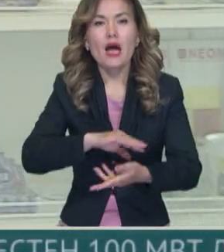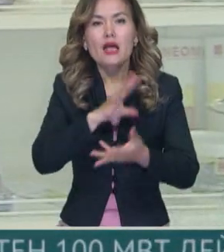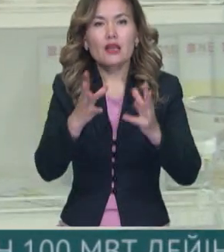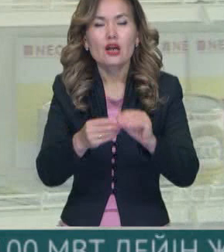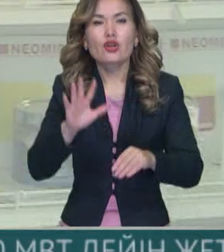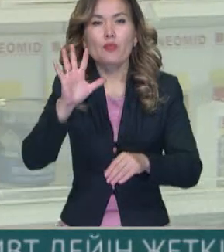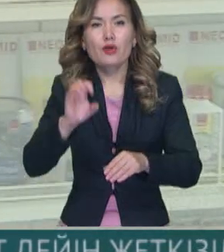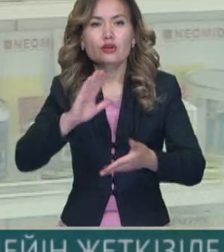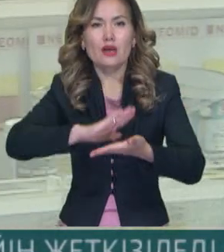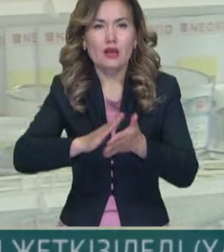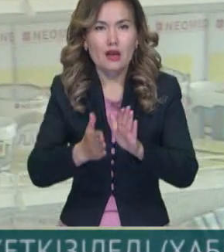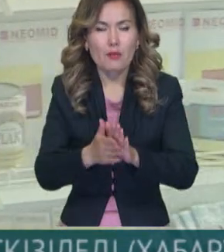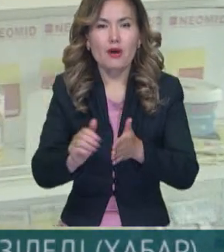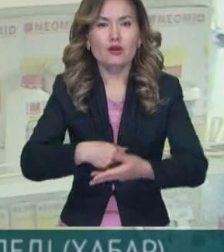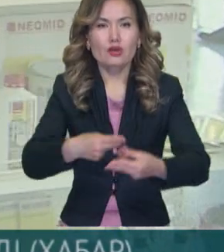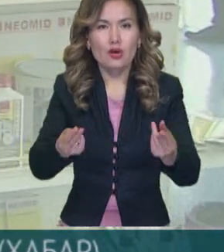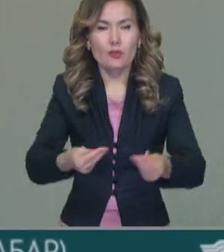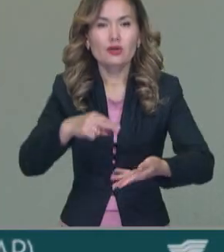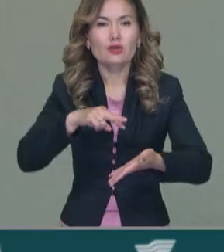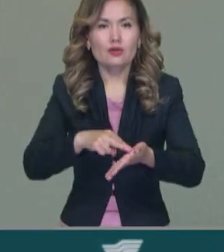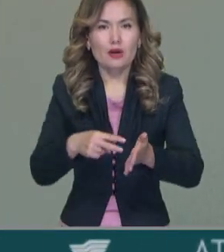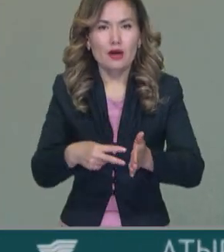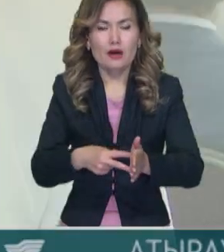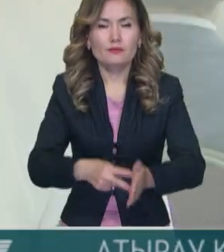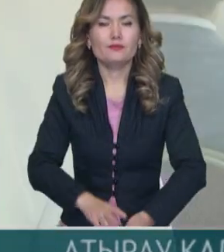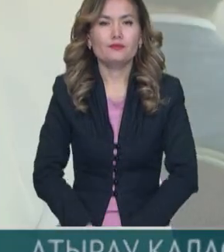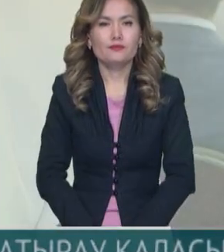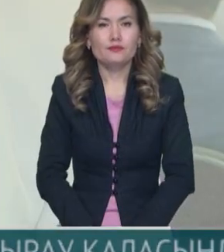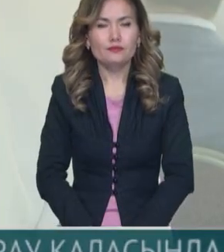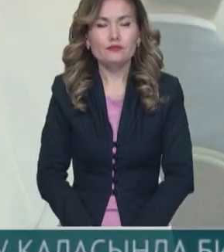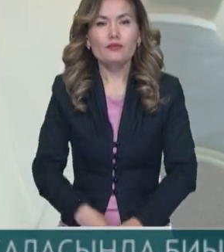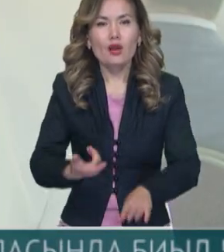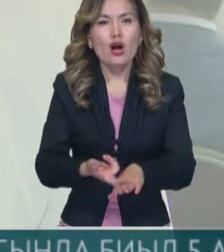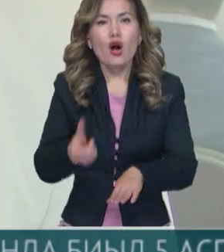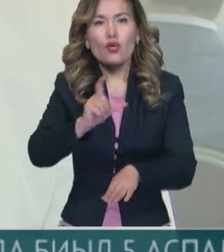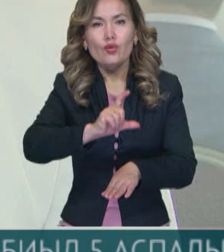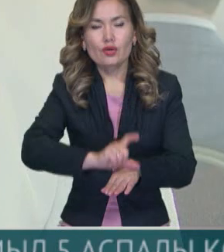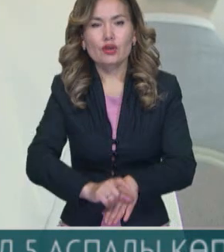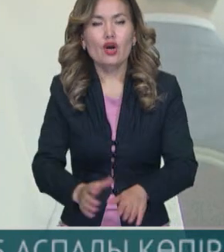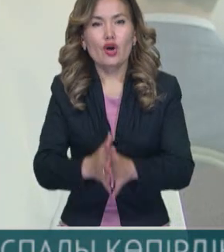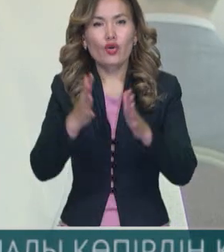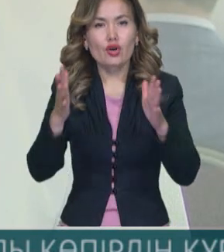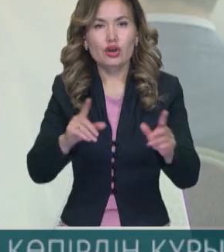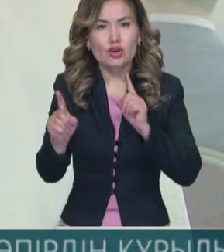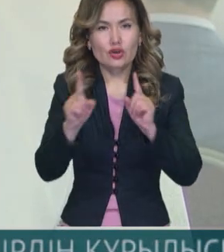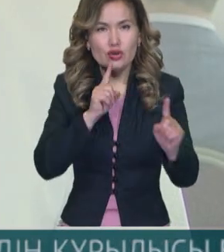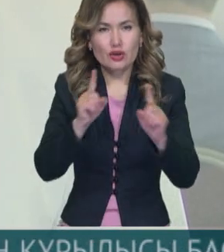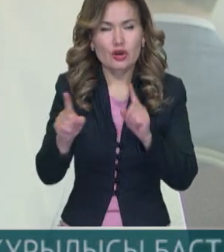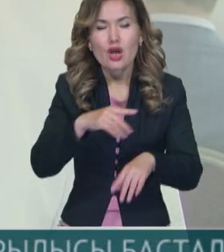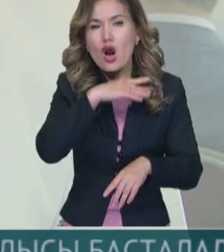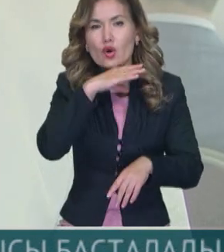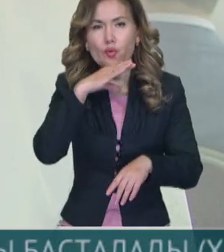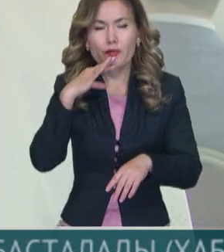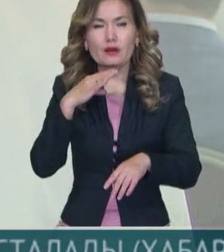тарта келісім шартқа қол қойылады деп көзделген. Өте сондай жабық жиын, үлкен жиын. Себебі көптеген сол